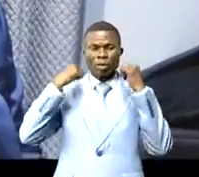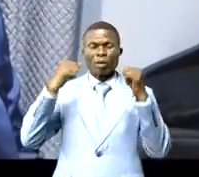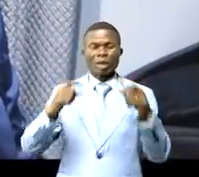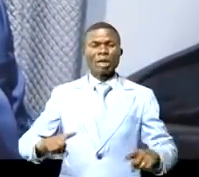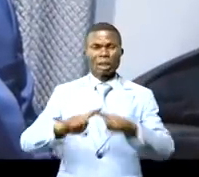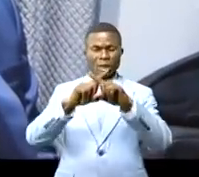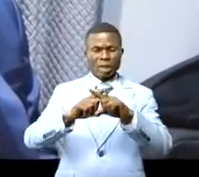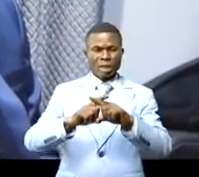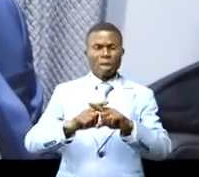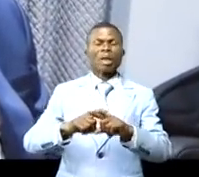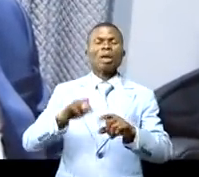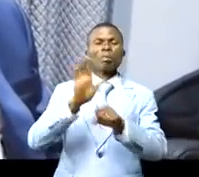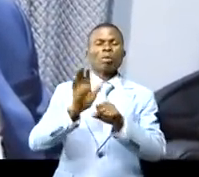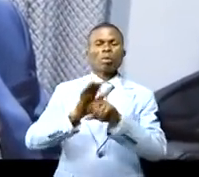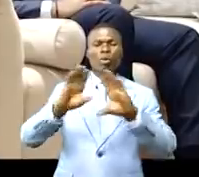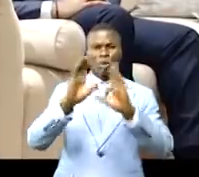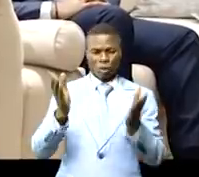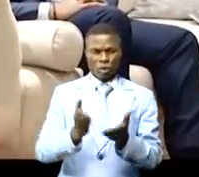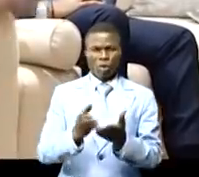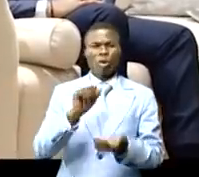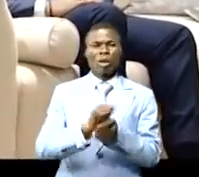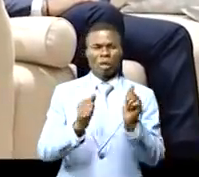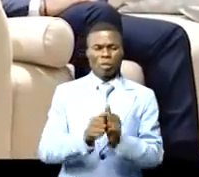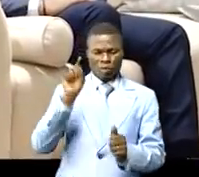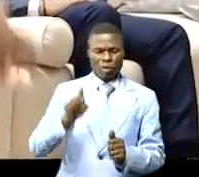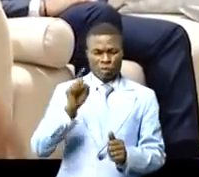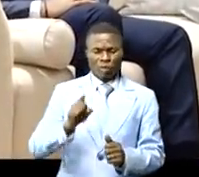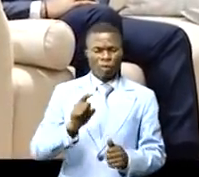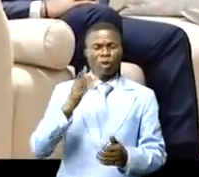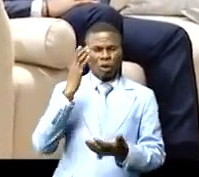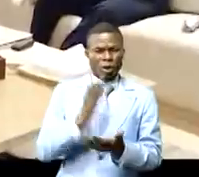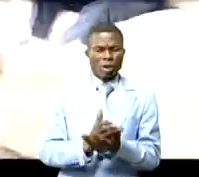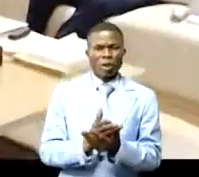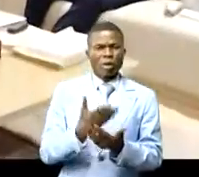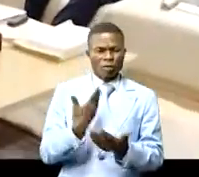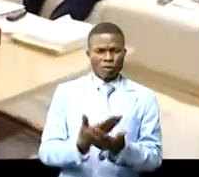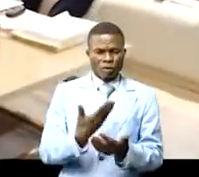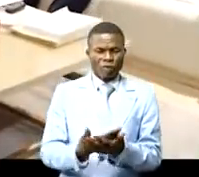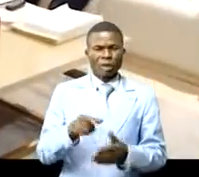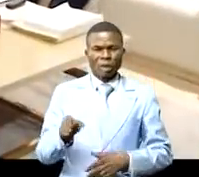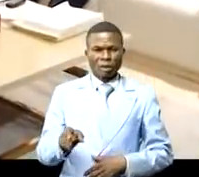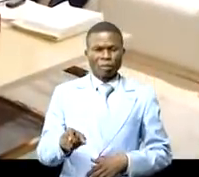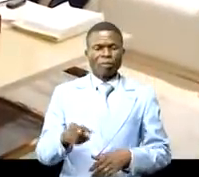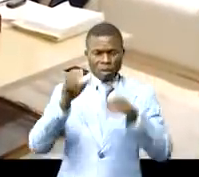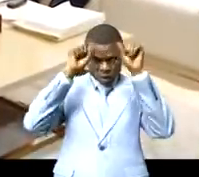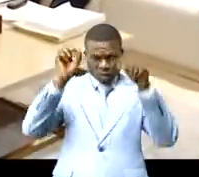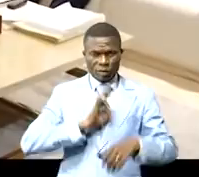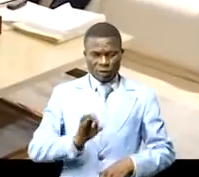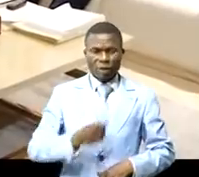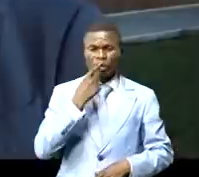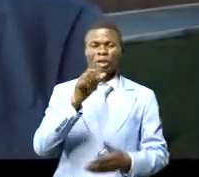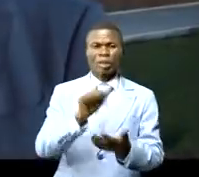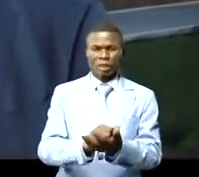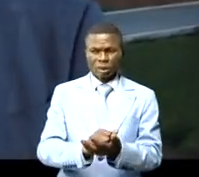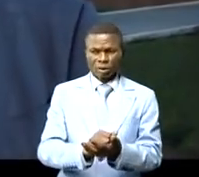conflits intercommunautaires, et une situation qui doit être affrontée de manière systématique, a indiqué le numéro 1 du